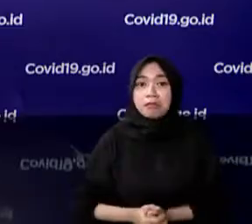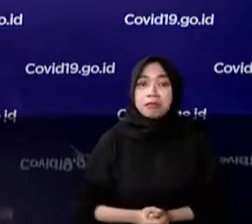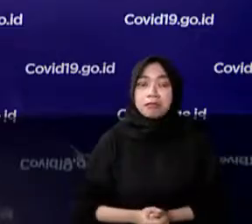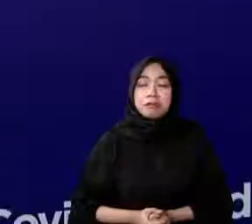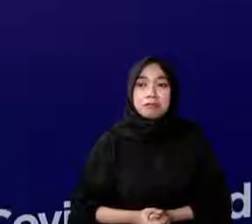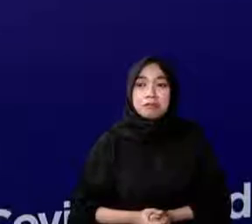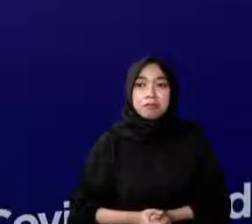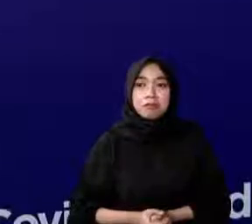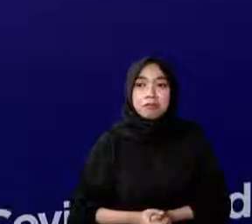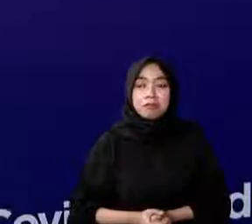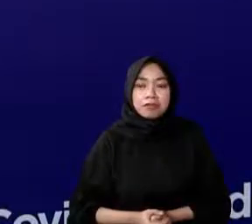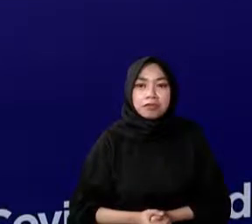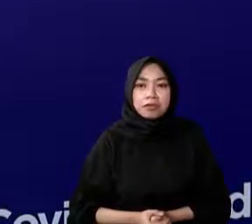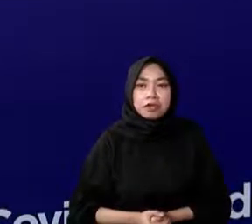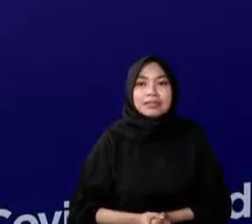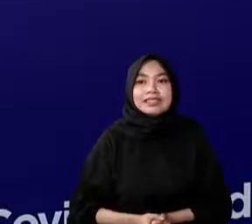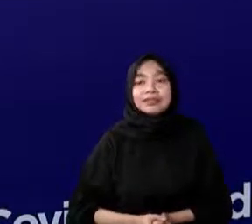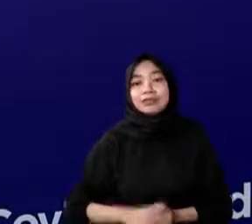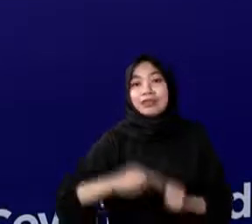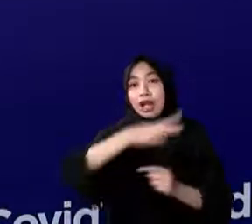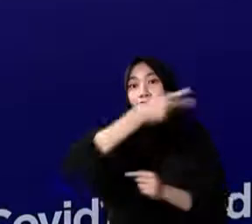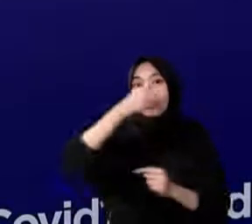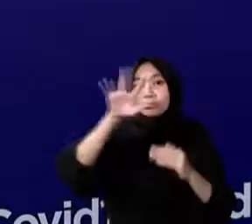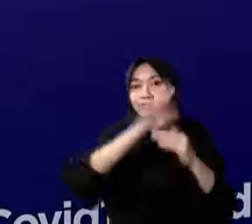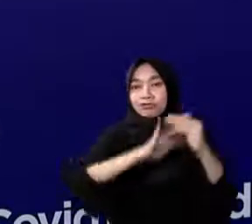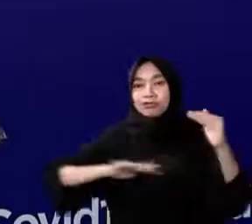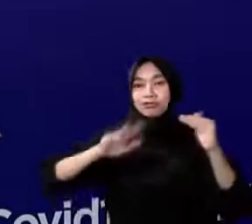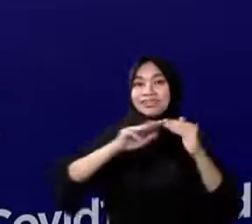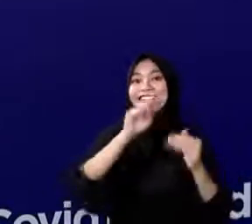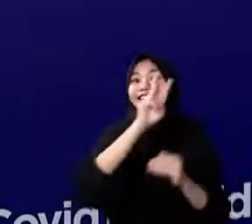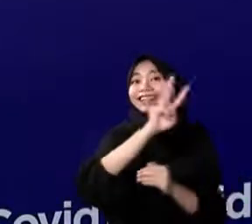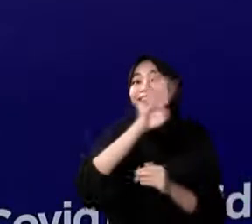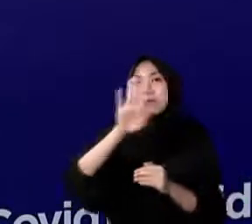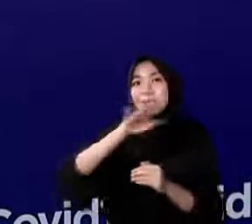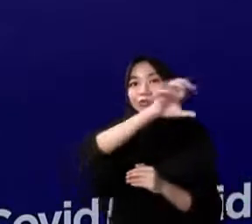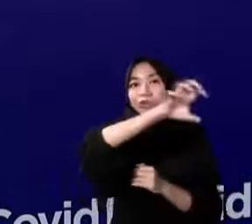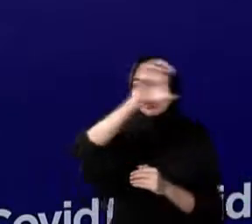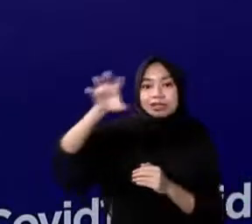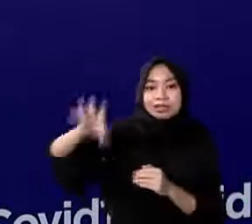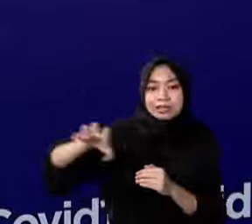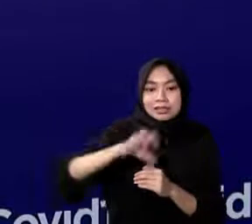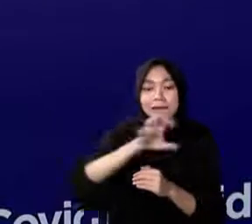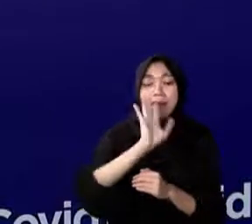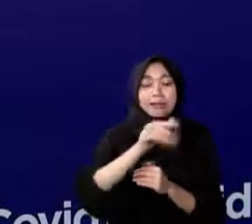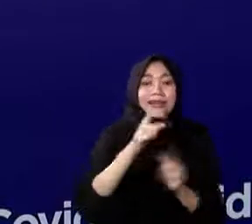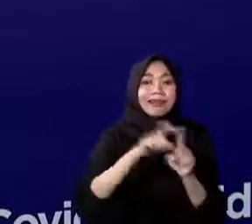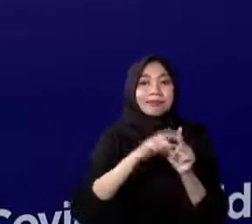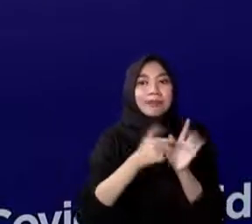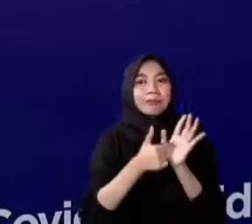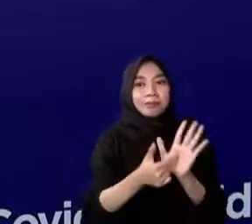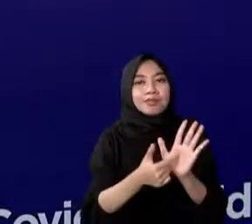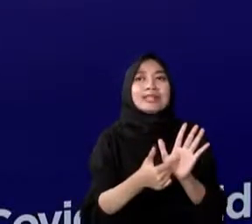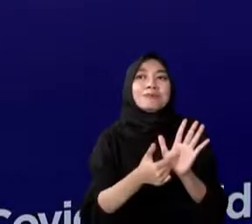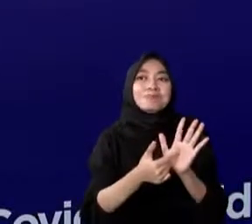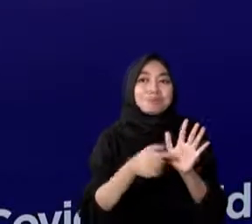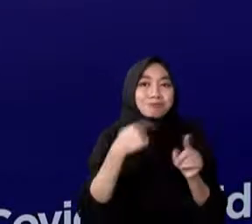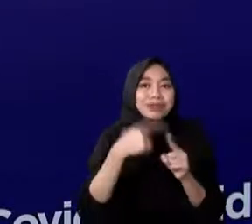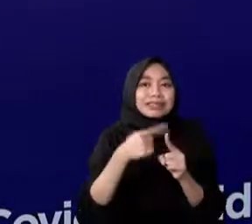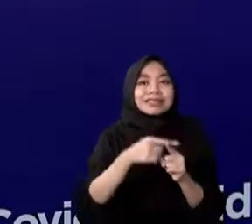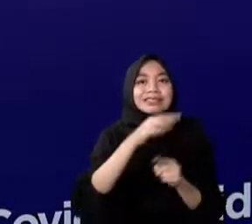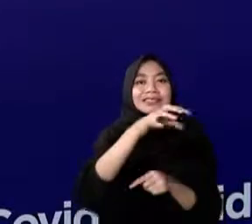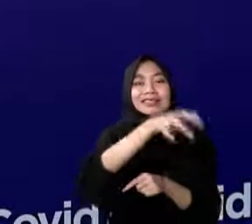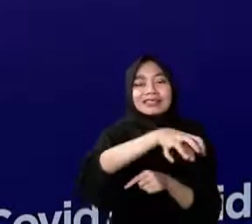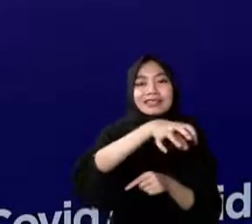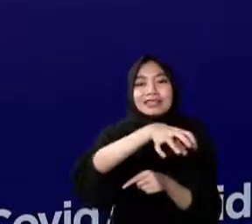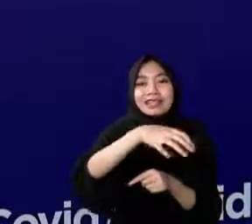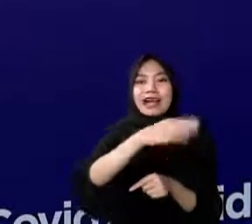jadi nanti kita akan melihat perbandingan di 34 provinsi, Mbak Putri, agar lebih jelas. Dan nanti juga akan kita berikan contoh beberapa